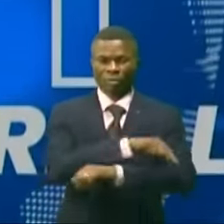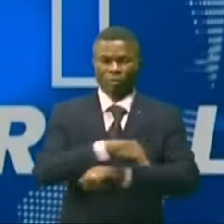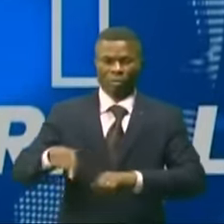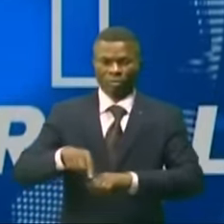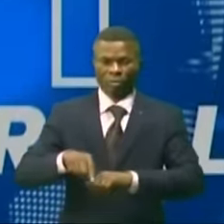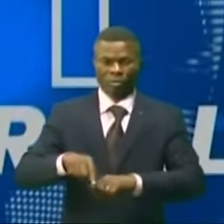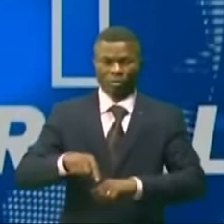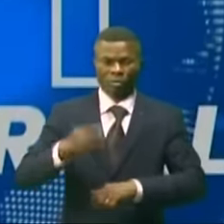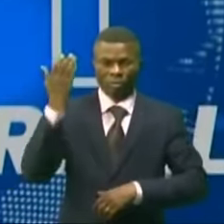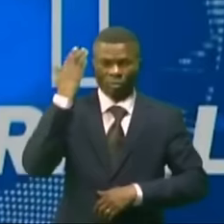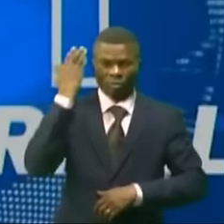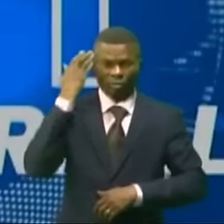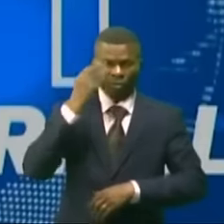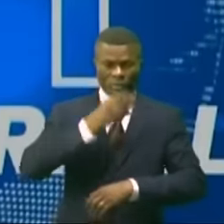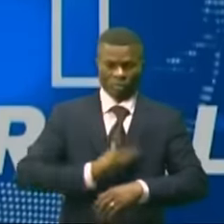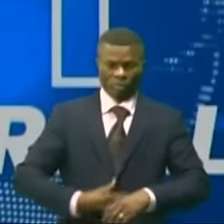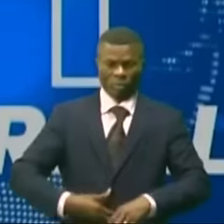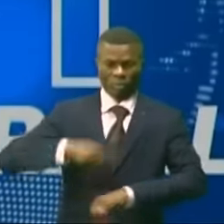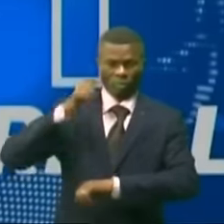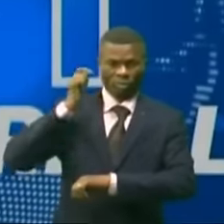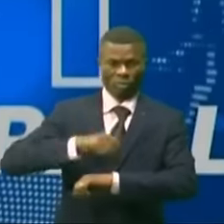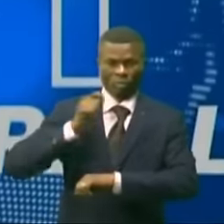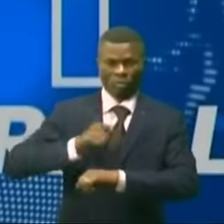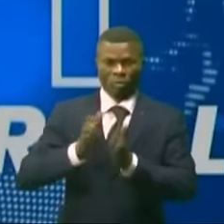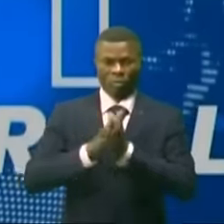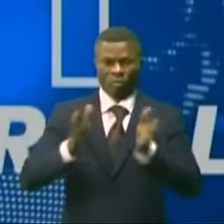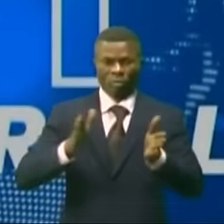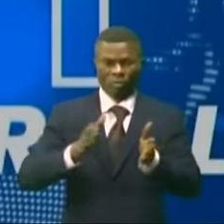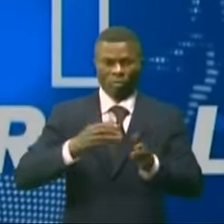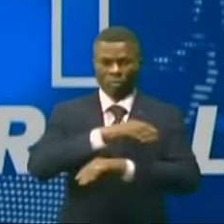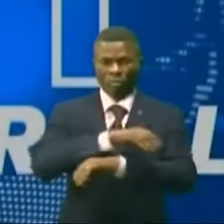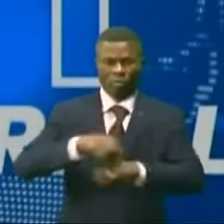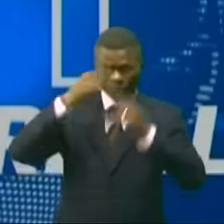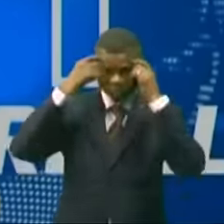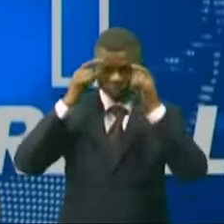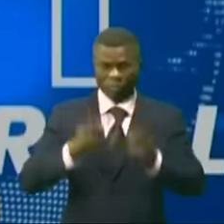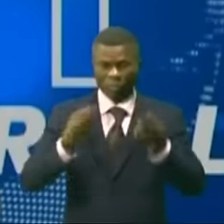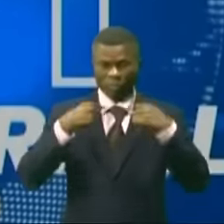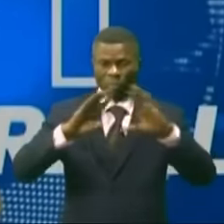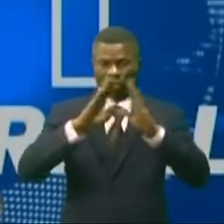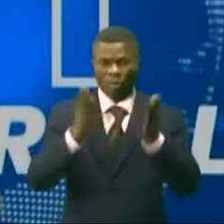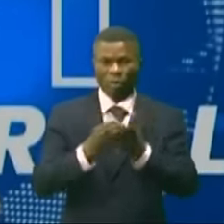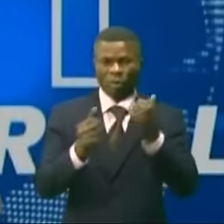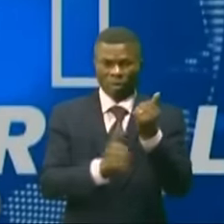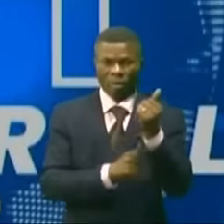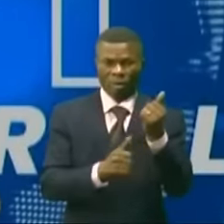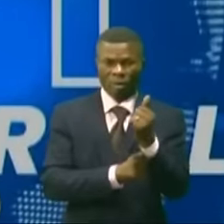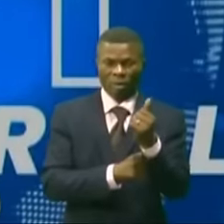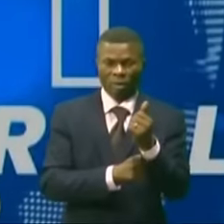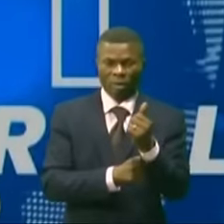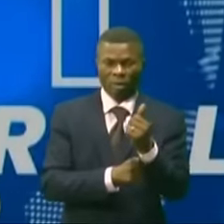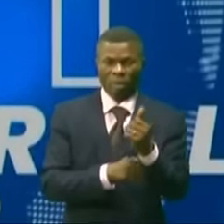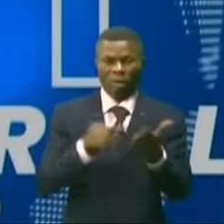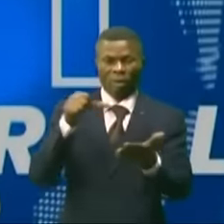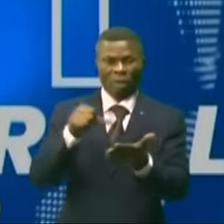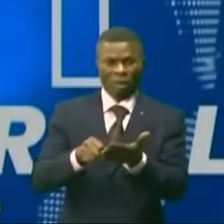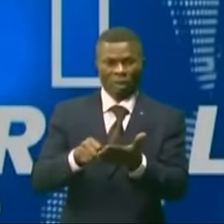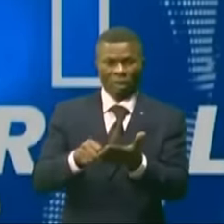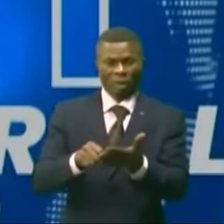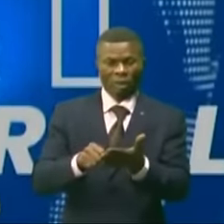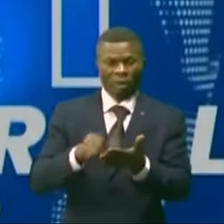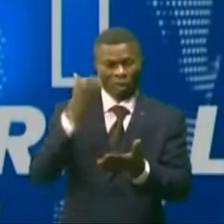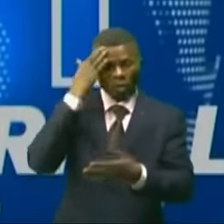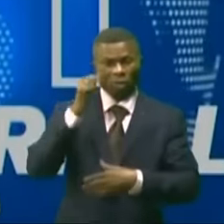de monsieur le procureur général près la Cour de cassation forme l'opinion que les des correspondances non